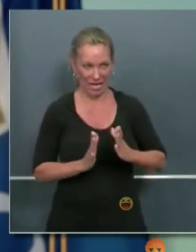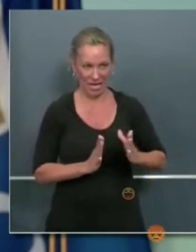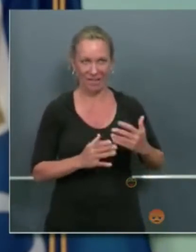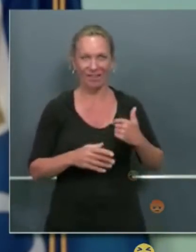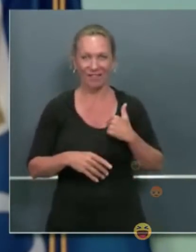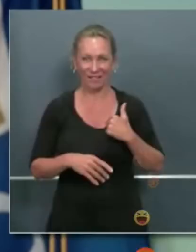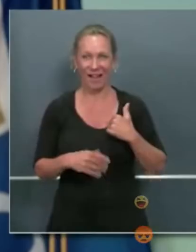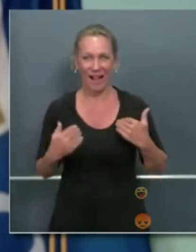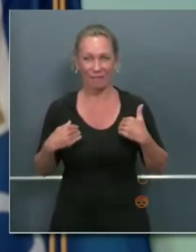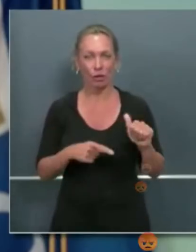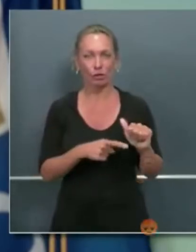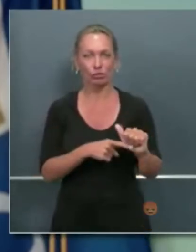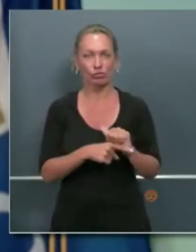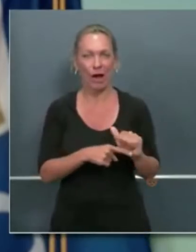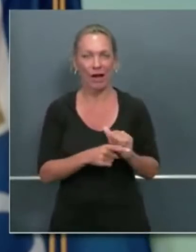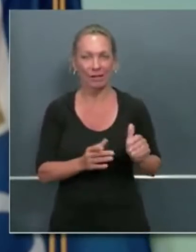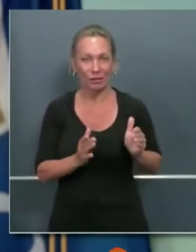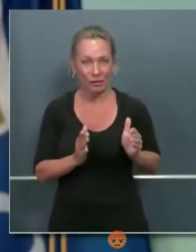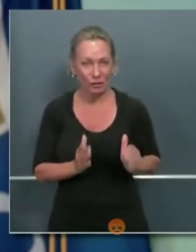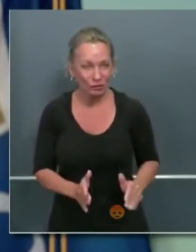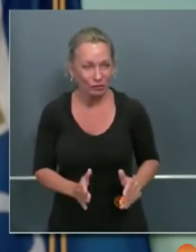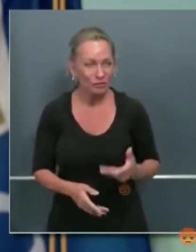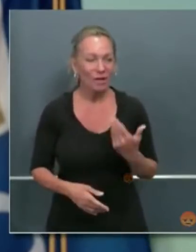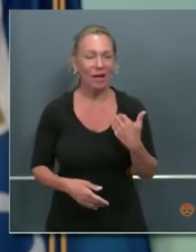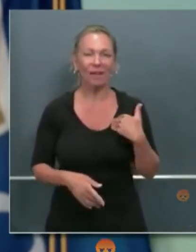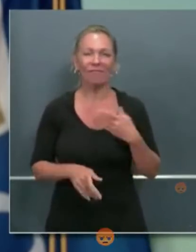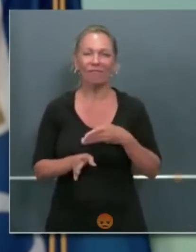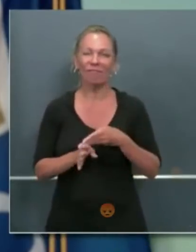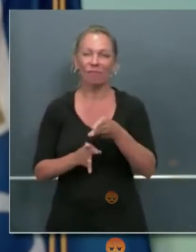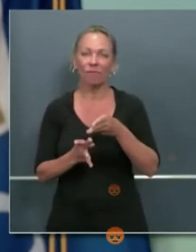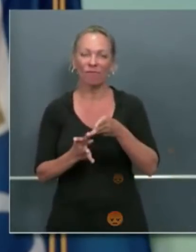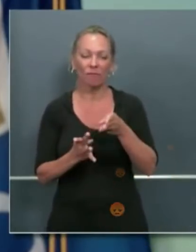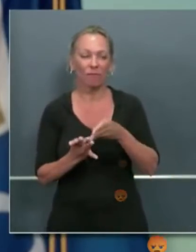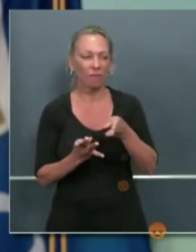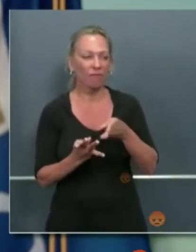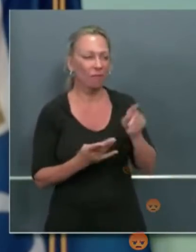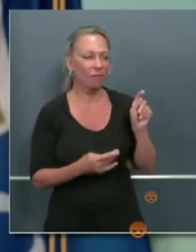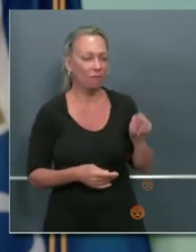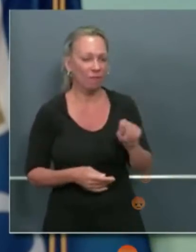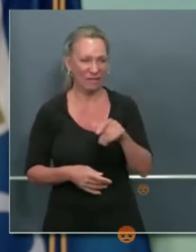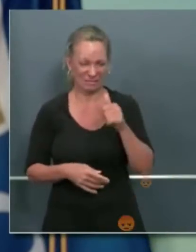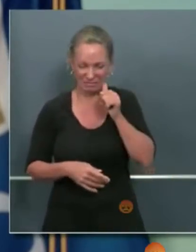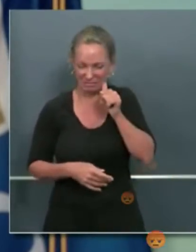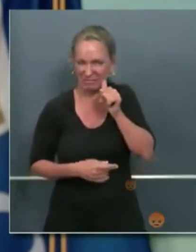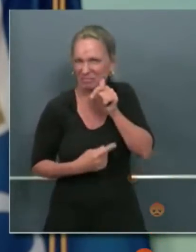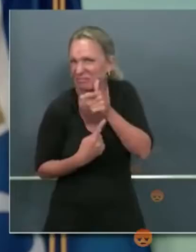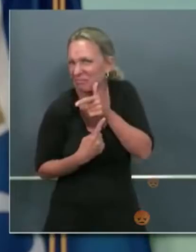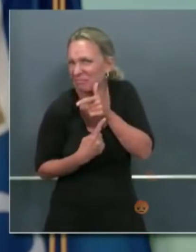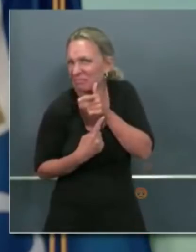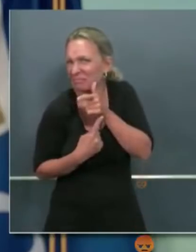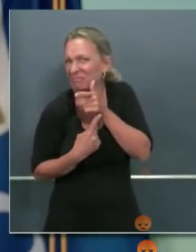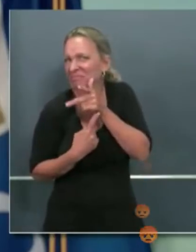ép buộc mọi người làm thì cũng khá là không khả thi.